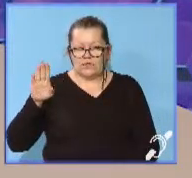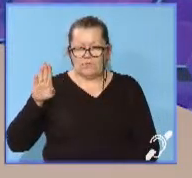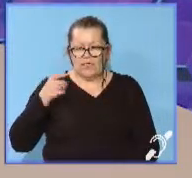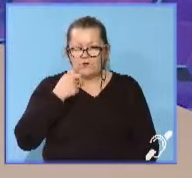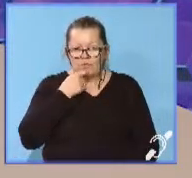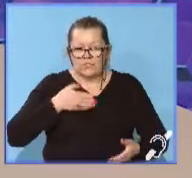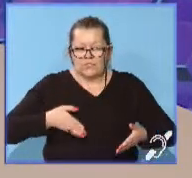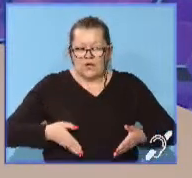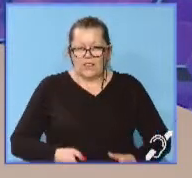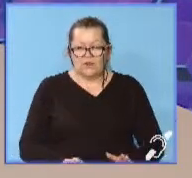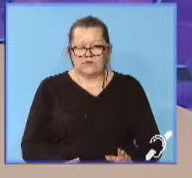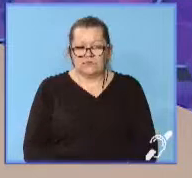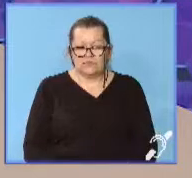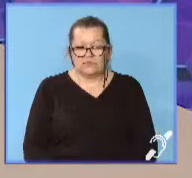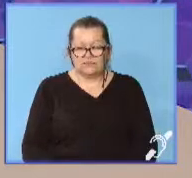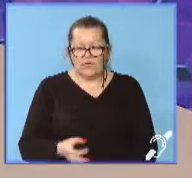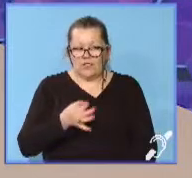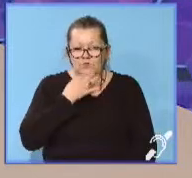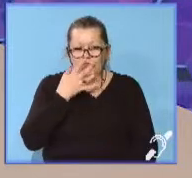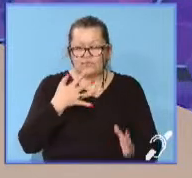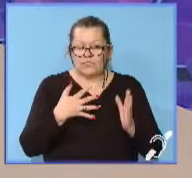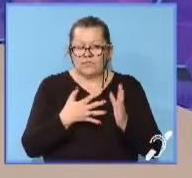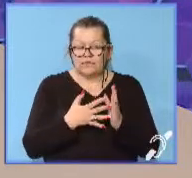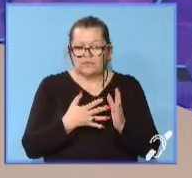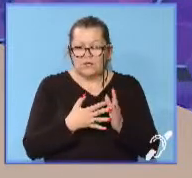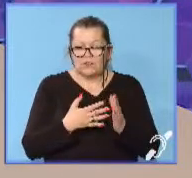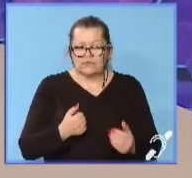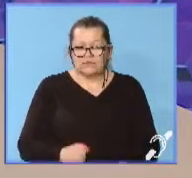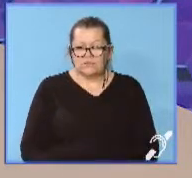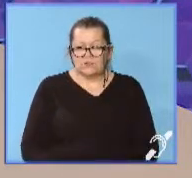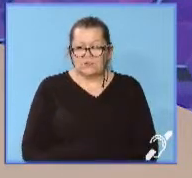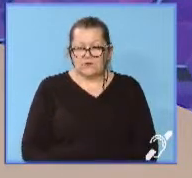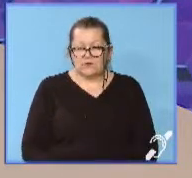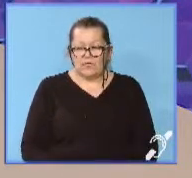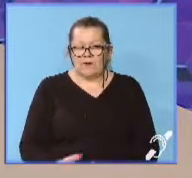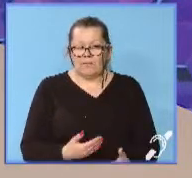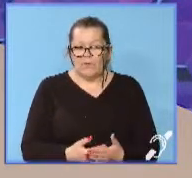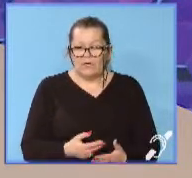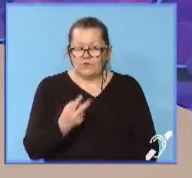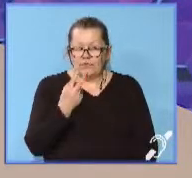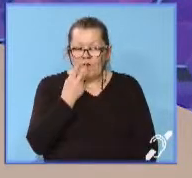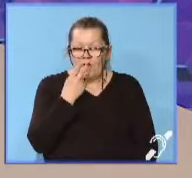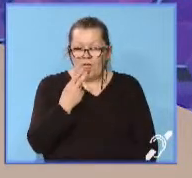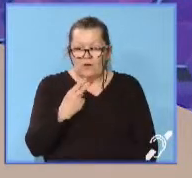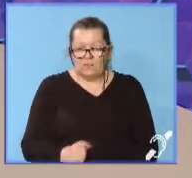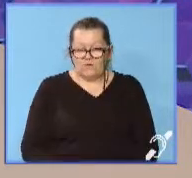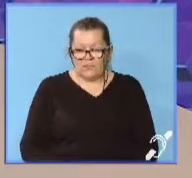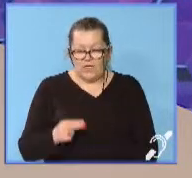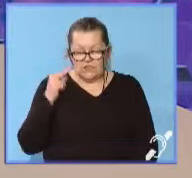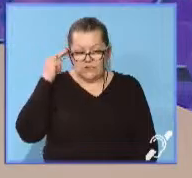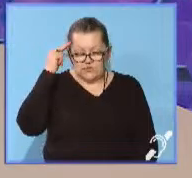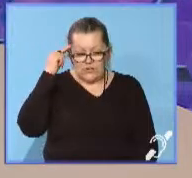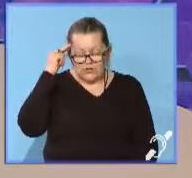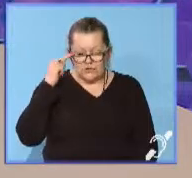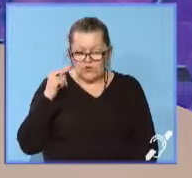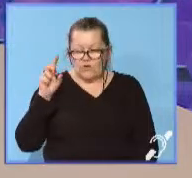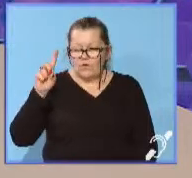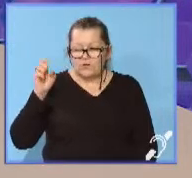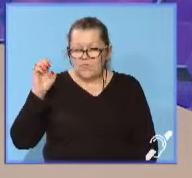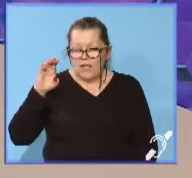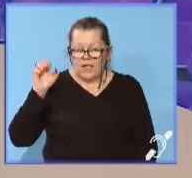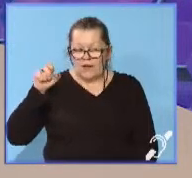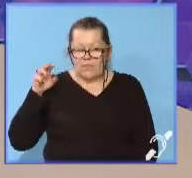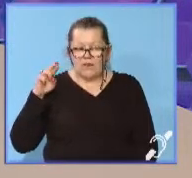ani de la nașterea poetului i am supus pe Câți craioveni unui test pentru a vedea ce versuri din creația Luceafărului